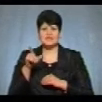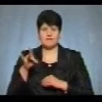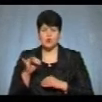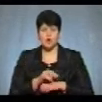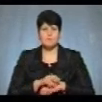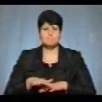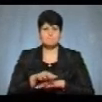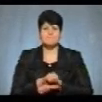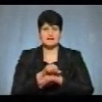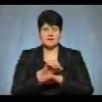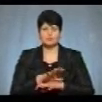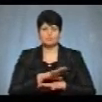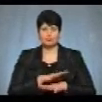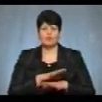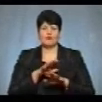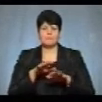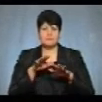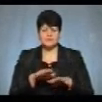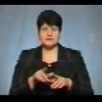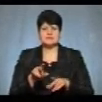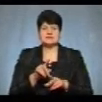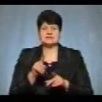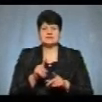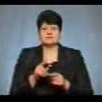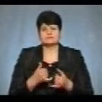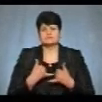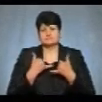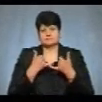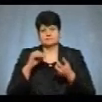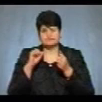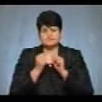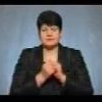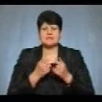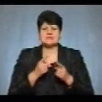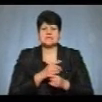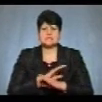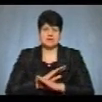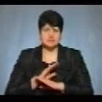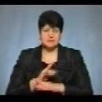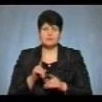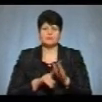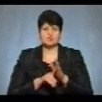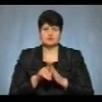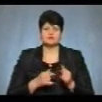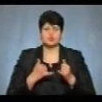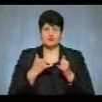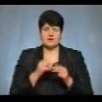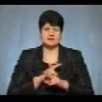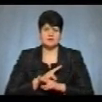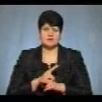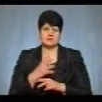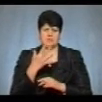відбувся мітинг-реквієм за загиблими під час Революції Гідності. Вшанування героїв розпочали з показу документальної хроніки подій